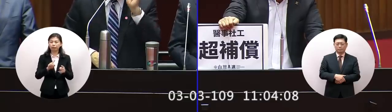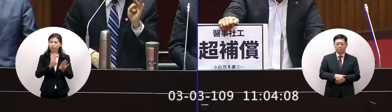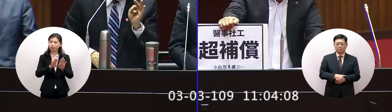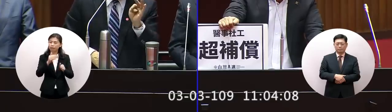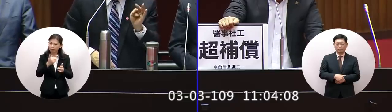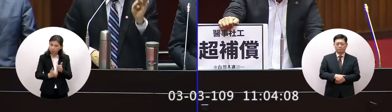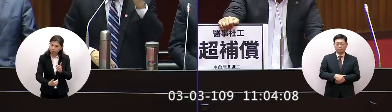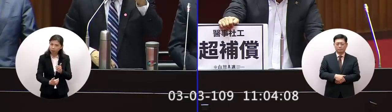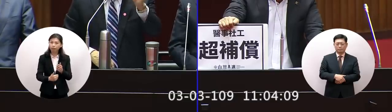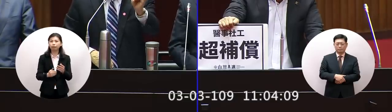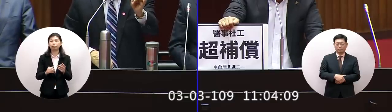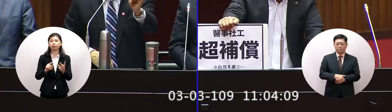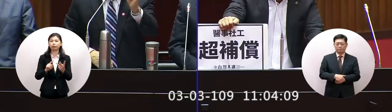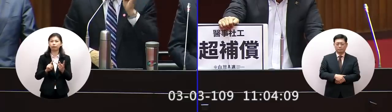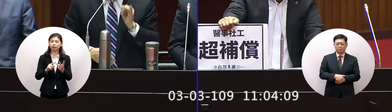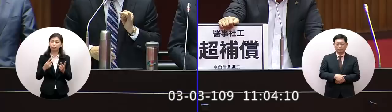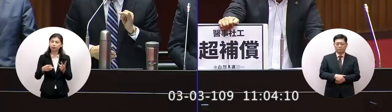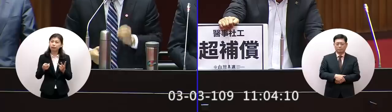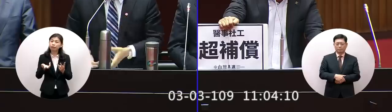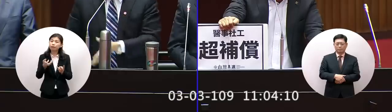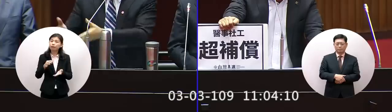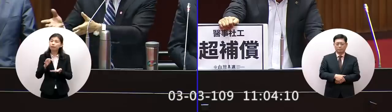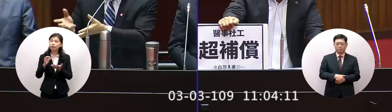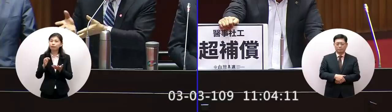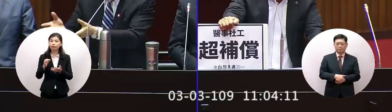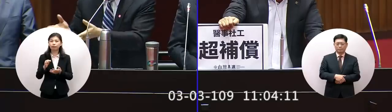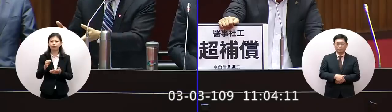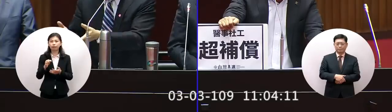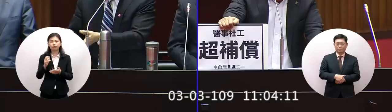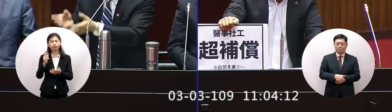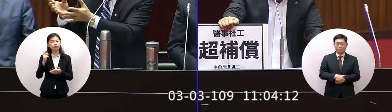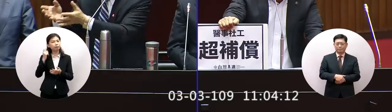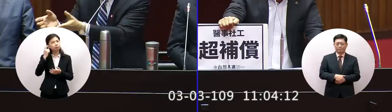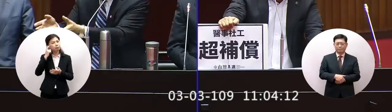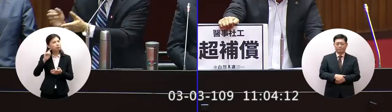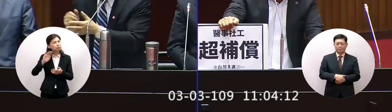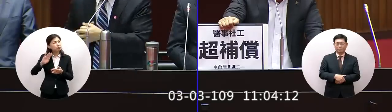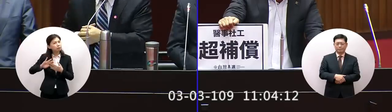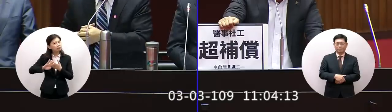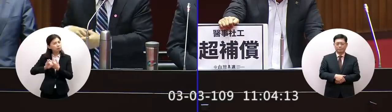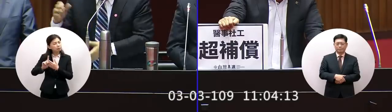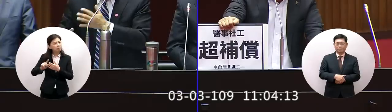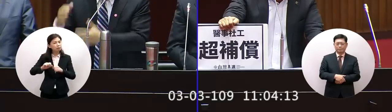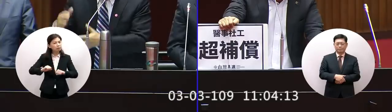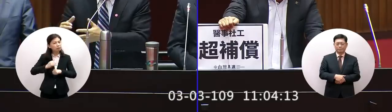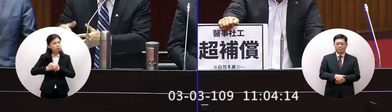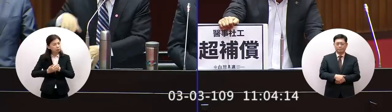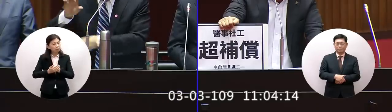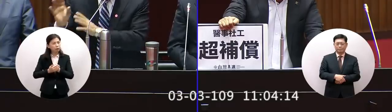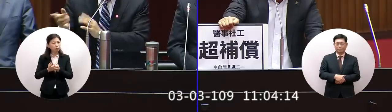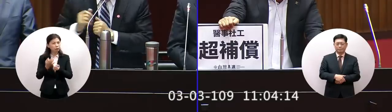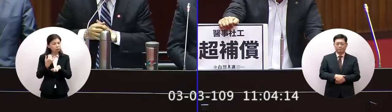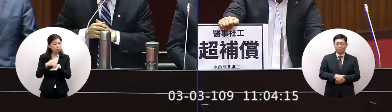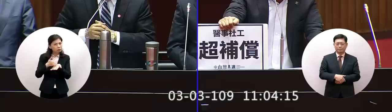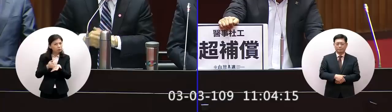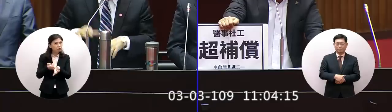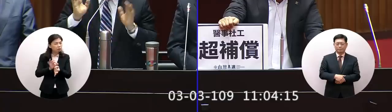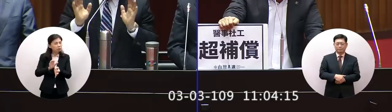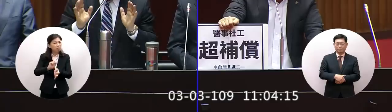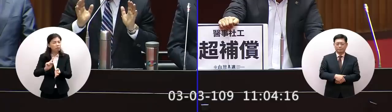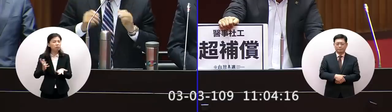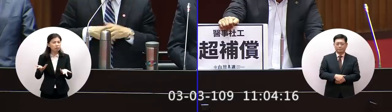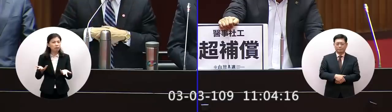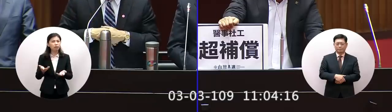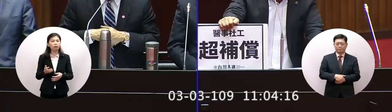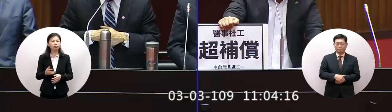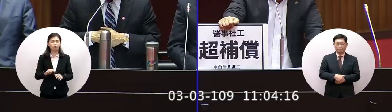税是一种，或者头拄啊委员在讲，是毋是机构？啊，这个健保计算安怎来迄落？